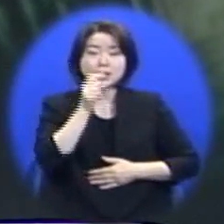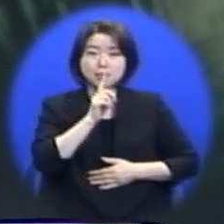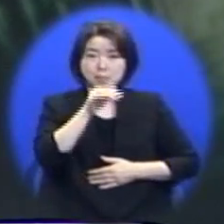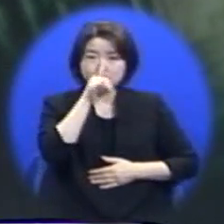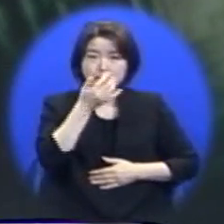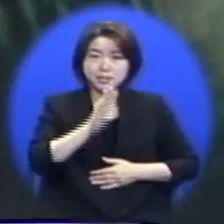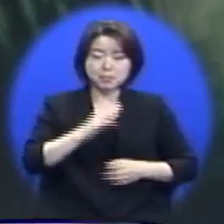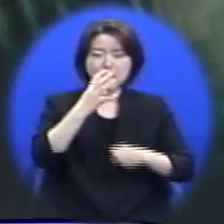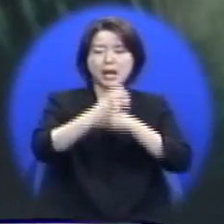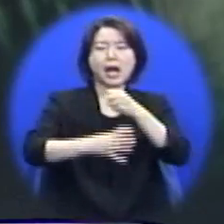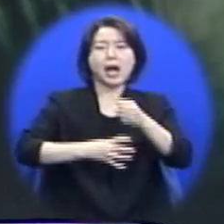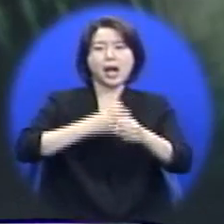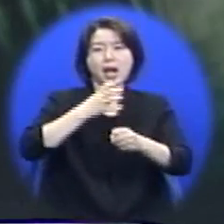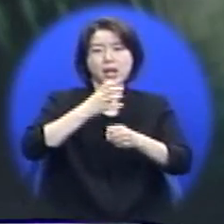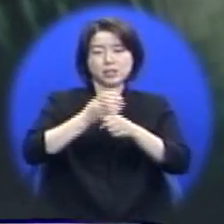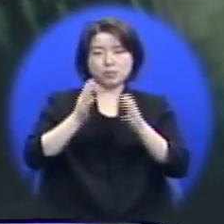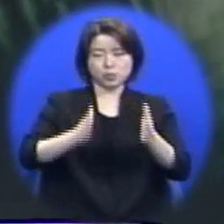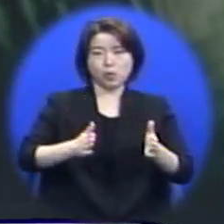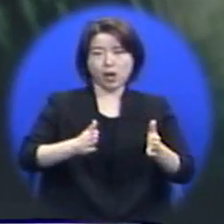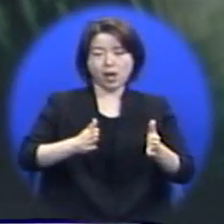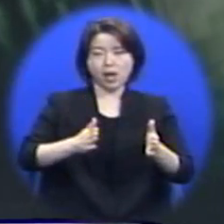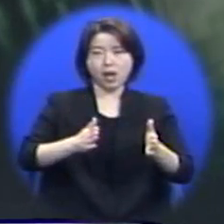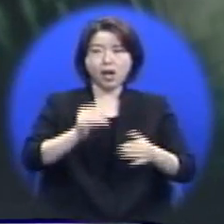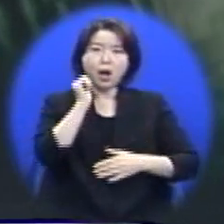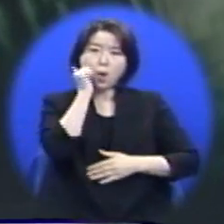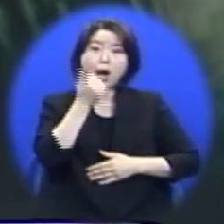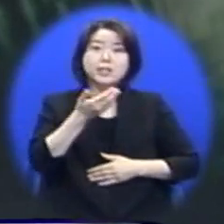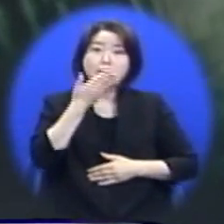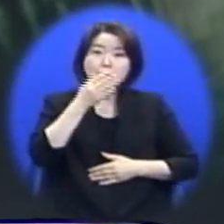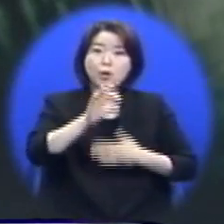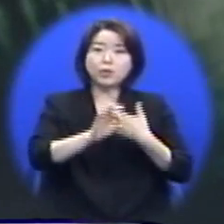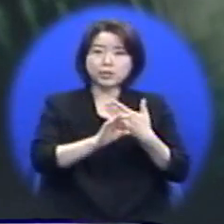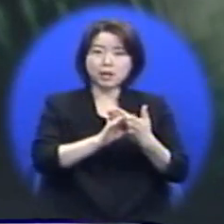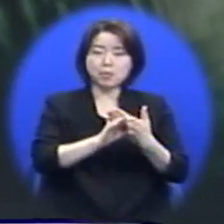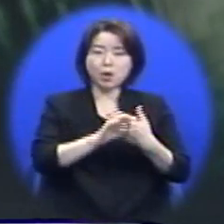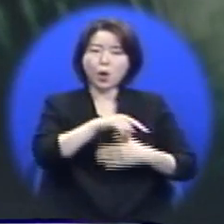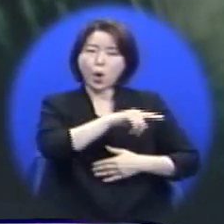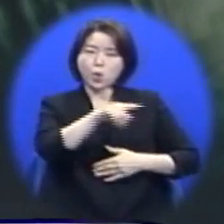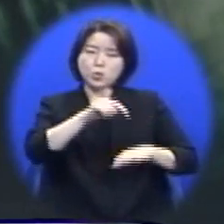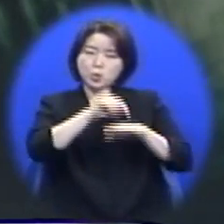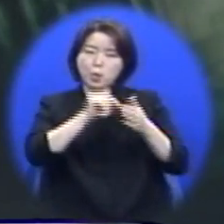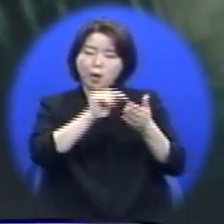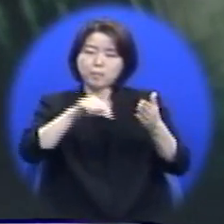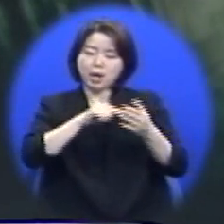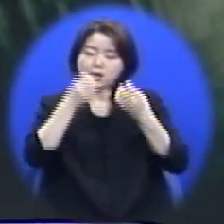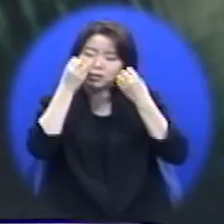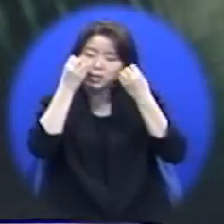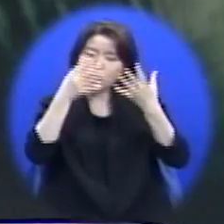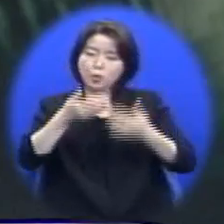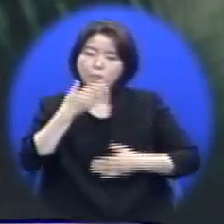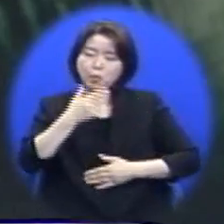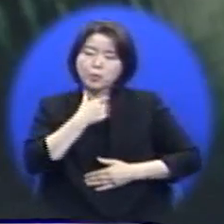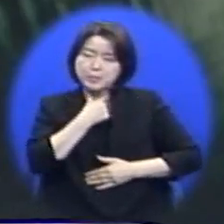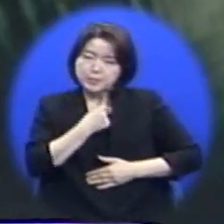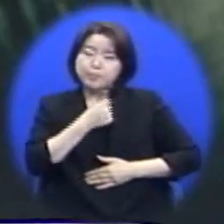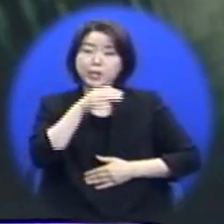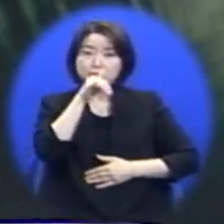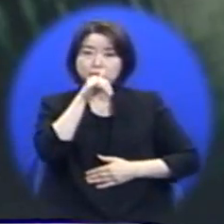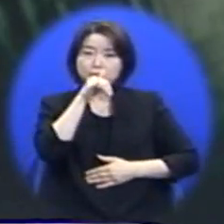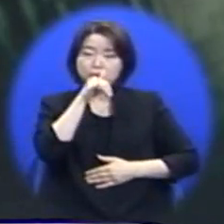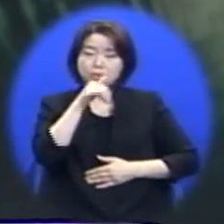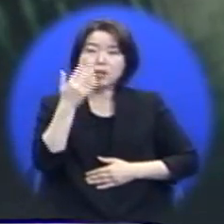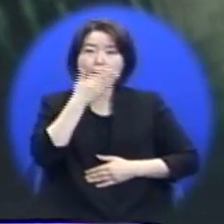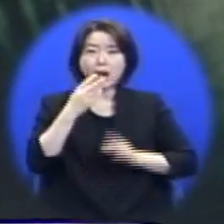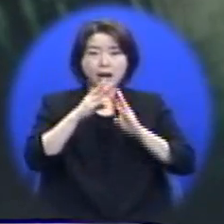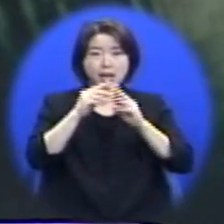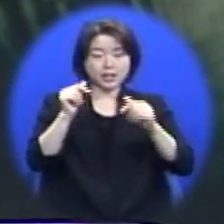40년을 만나만 먹었다면 그들에게 있어서 새로운 것을 먹고 싶은 욕구는 얼마나 컸겠습니까? 가나안 땅에 들어가서